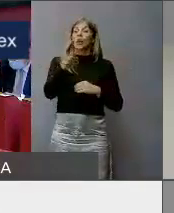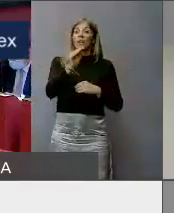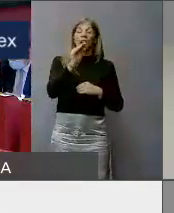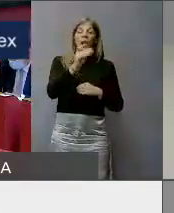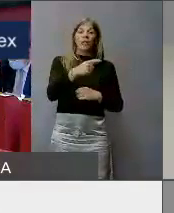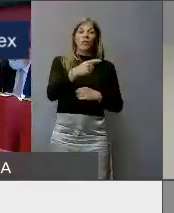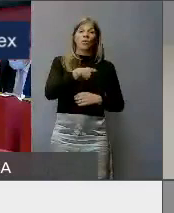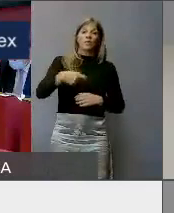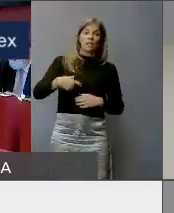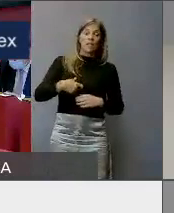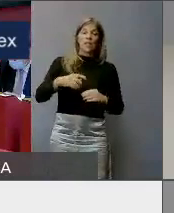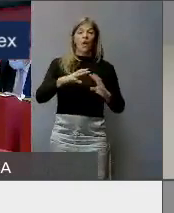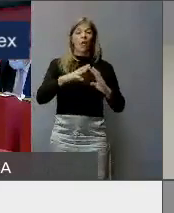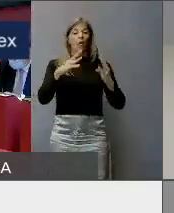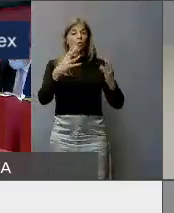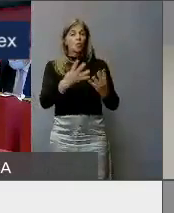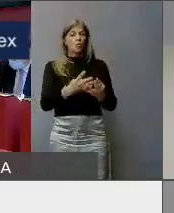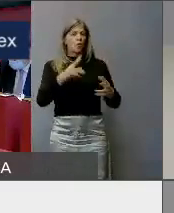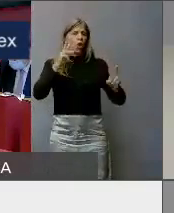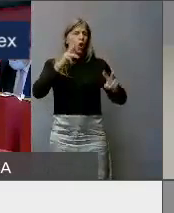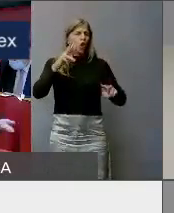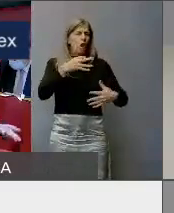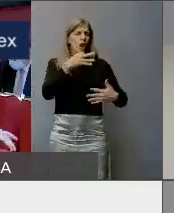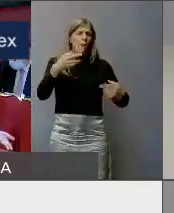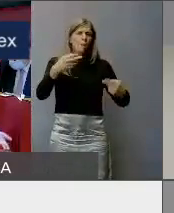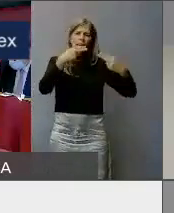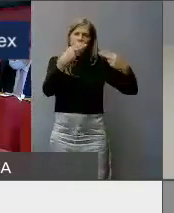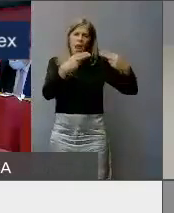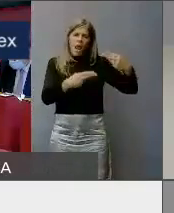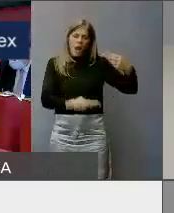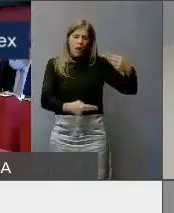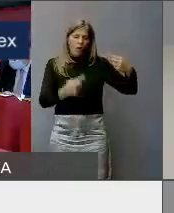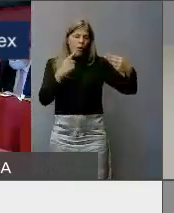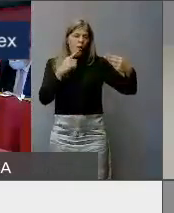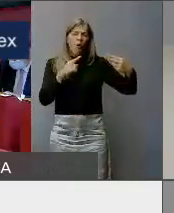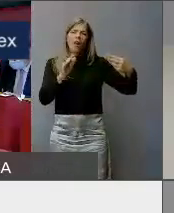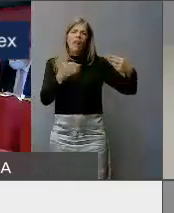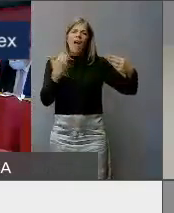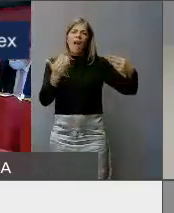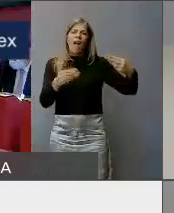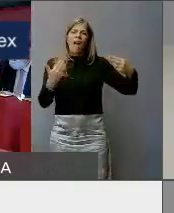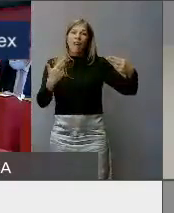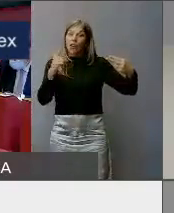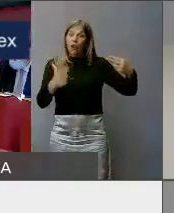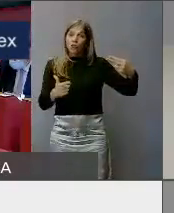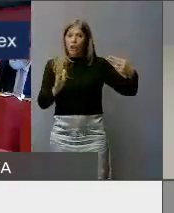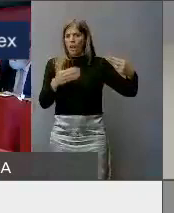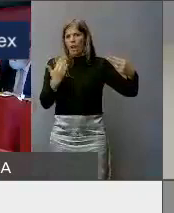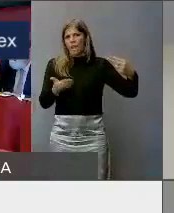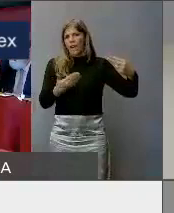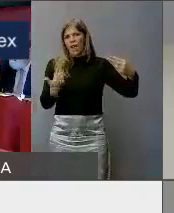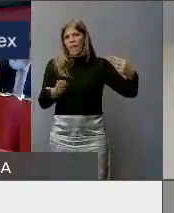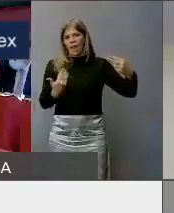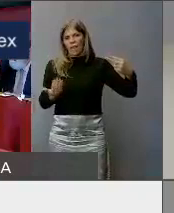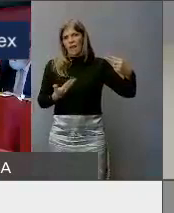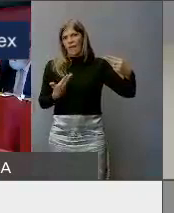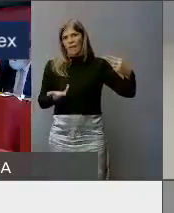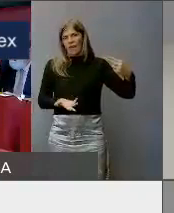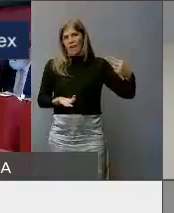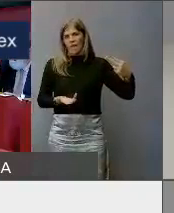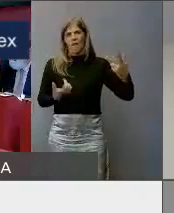non esistenti confrontandosi con gli uffici relativi servizi elencati quindi non non ha proposto io